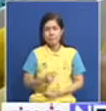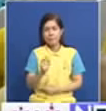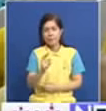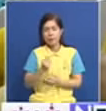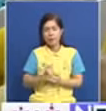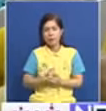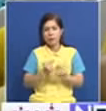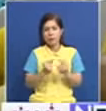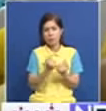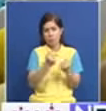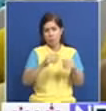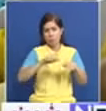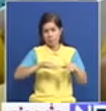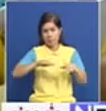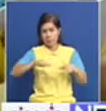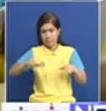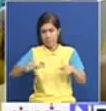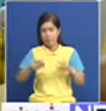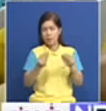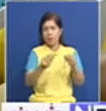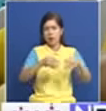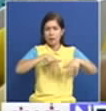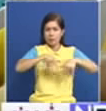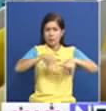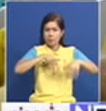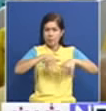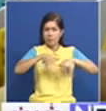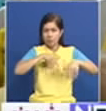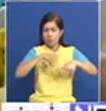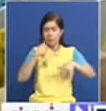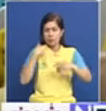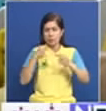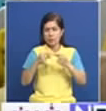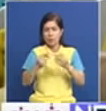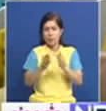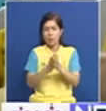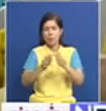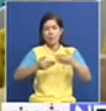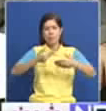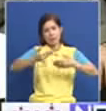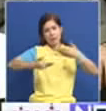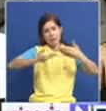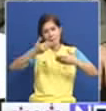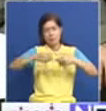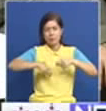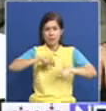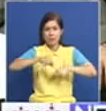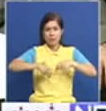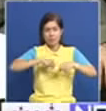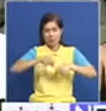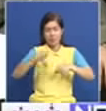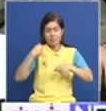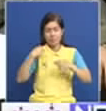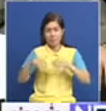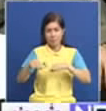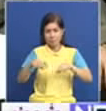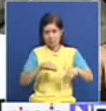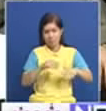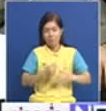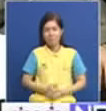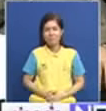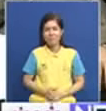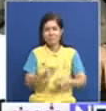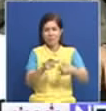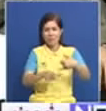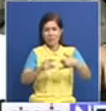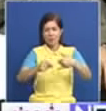พื้นที่จอดรถให้กับประชาชนที่มาร่วมจักรปั่นกิจกรรมจักรยานให้เรียบร้อยแล้วนะครับโดยนายพินันจันทรังสี